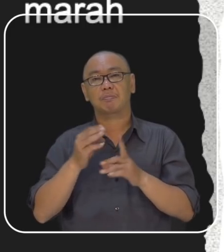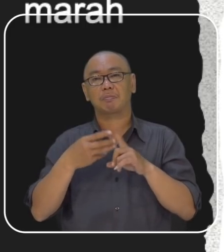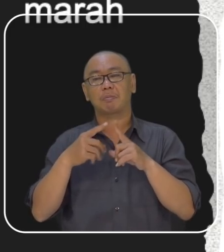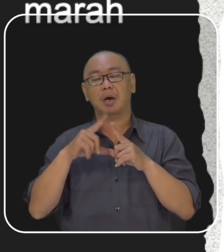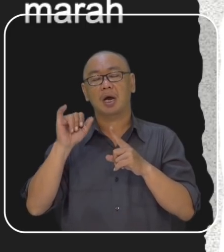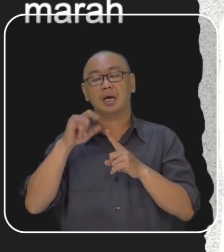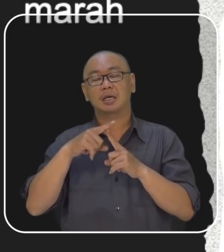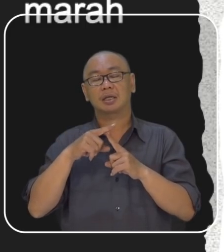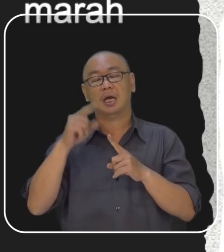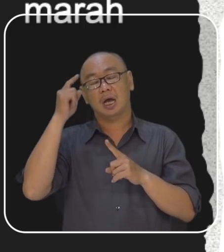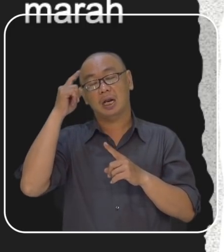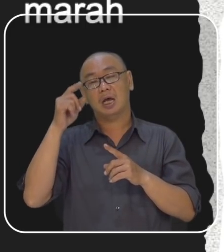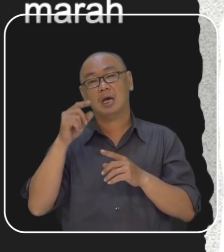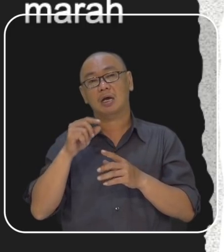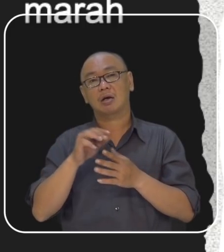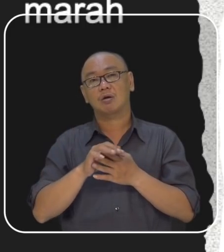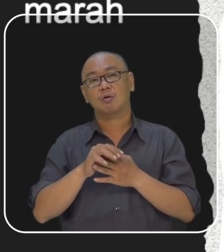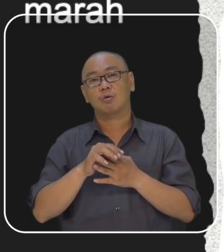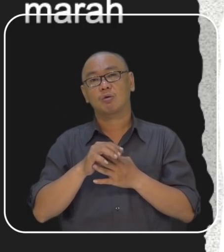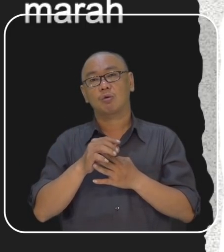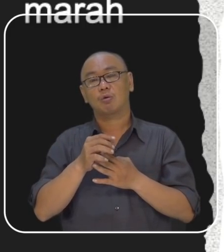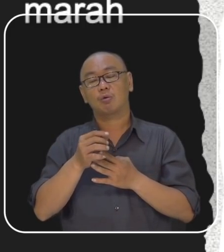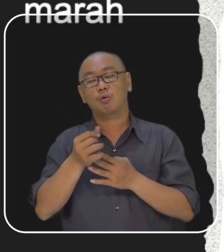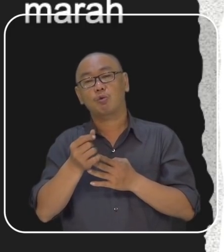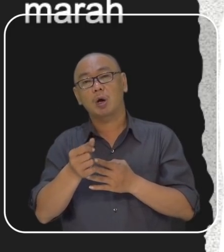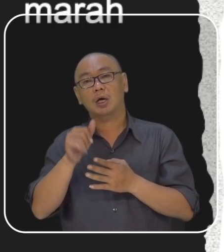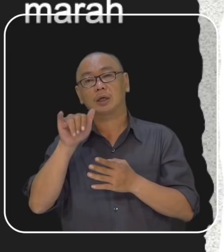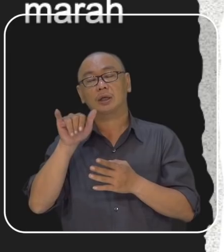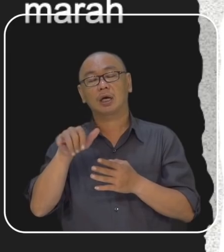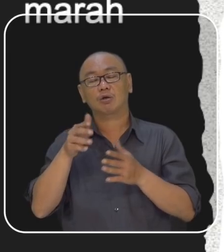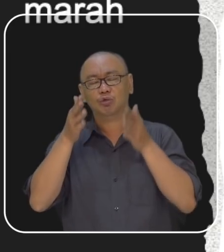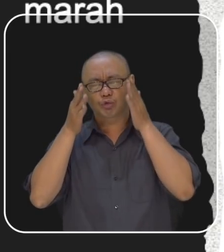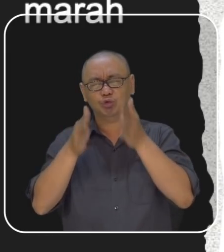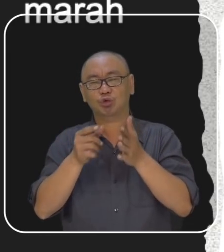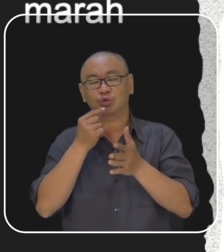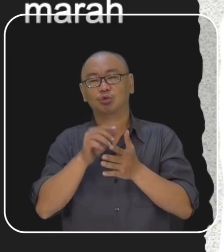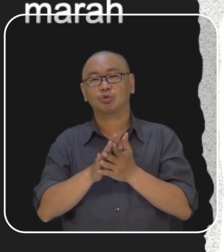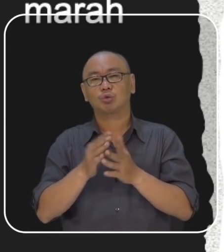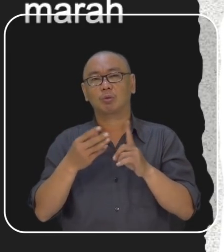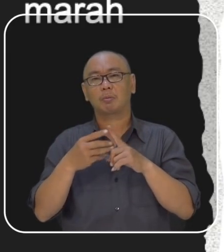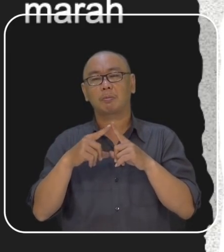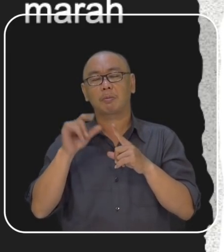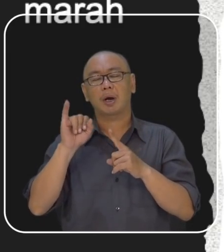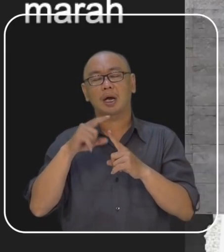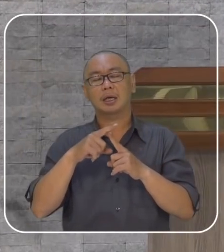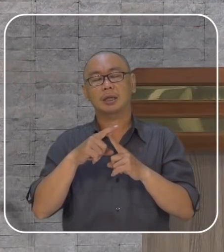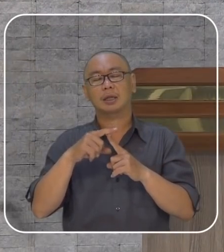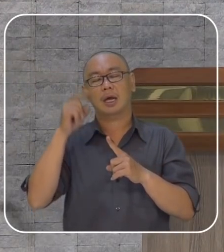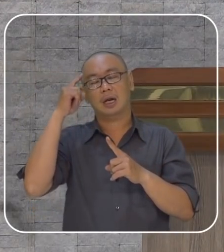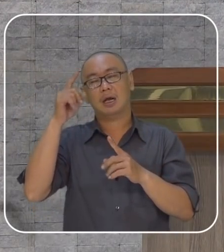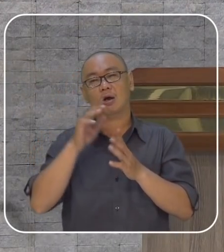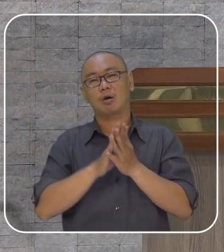hanya uang yang khusus untuk bait Allah. Uang Romawi tidak bisa masuk karena